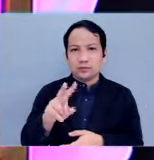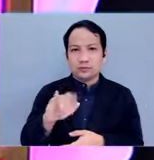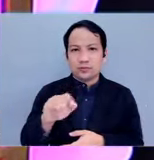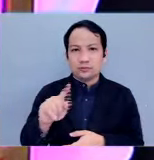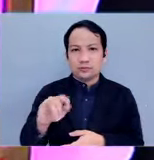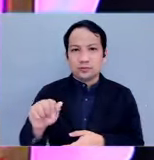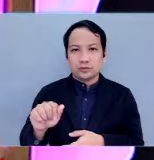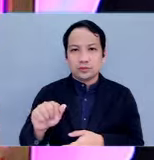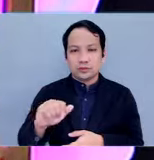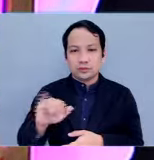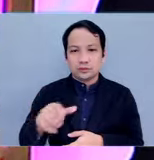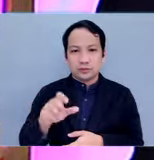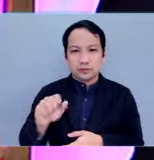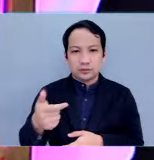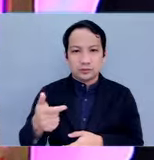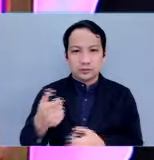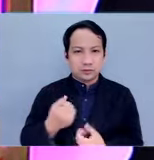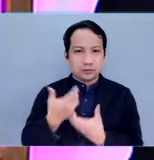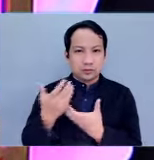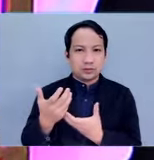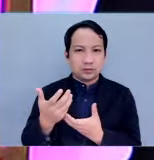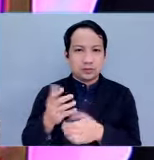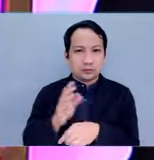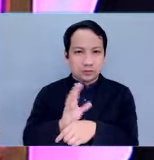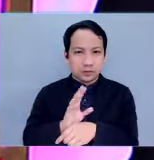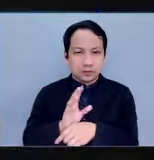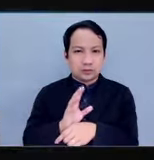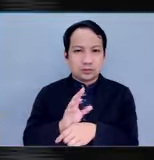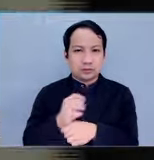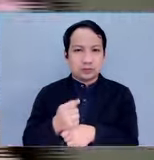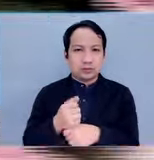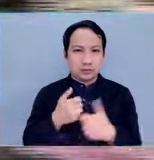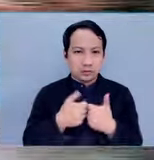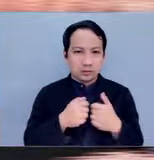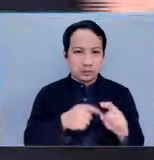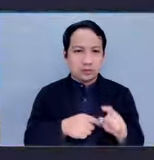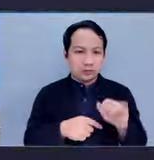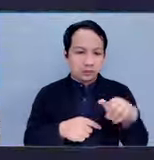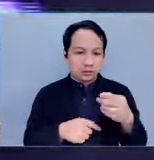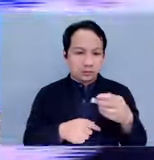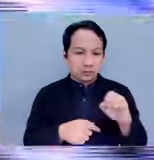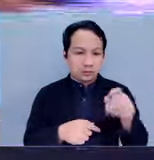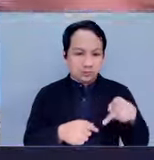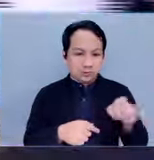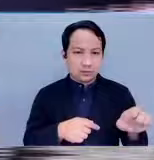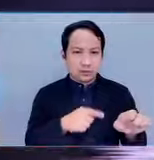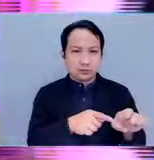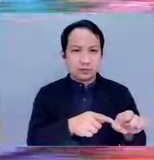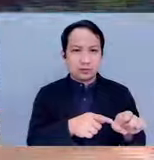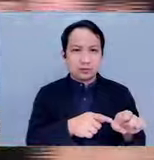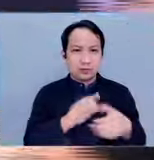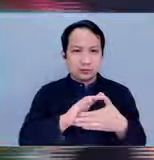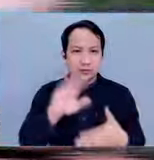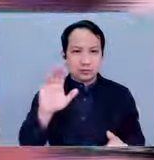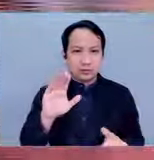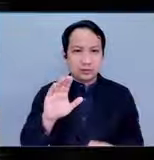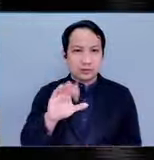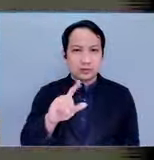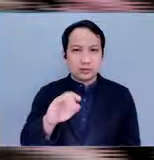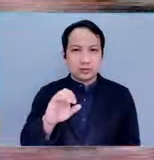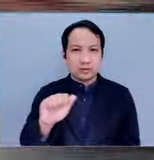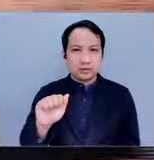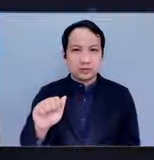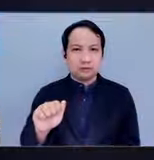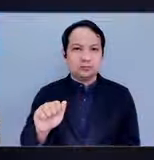Jigs, isang aspiring filmmaker. Ka-love team naman niya si Hope, portrayed by actress-vlogger Riza Tao. Kasama rin